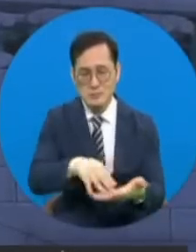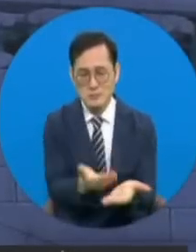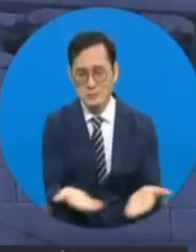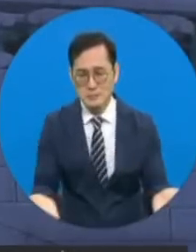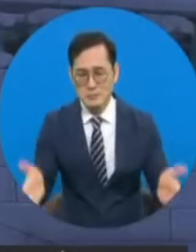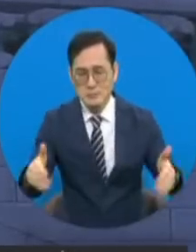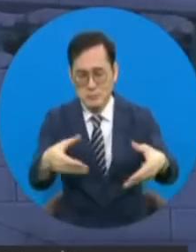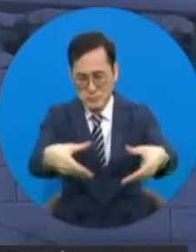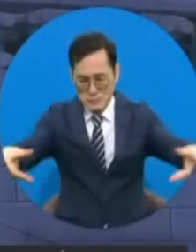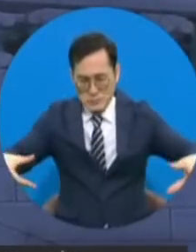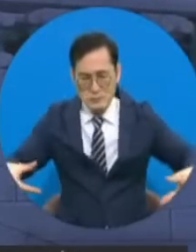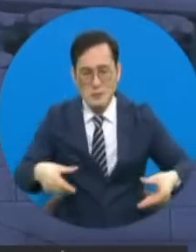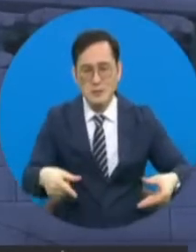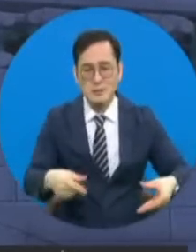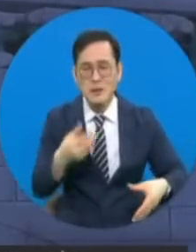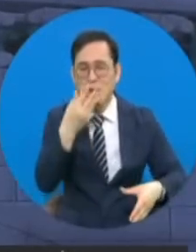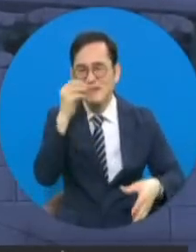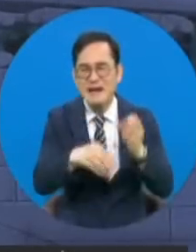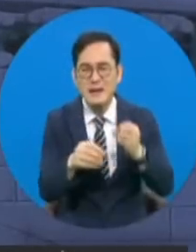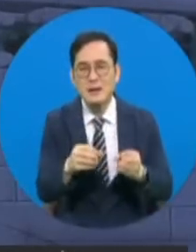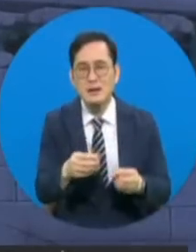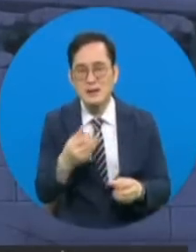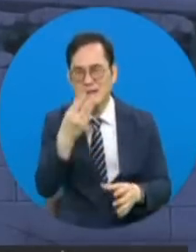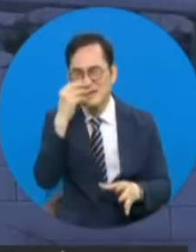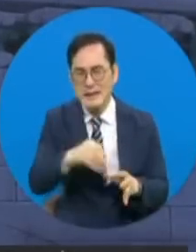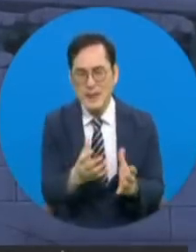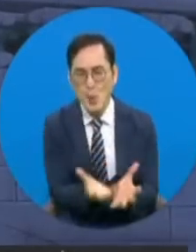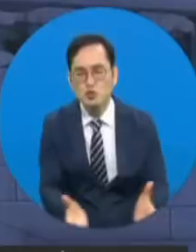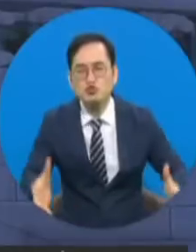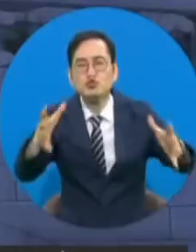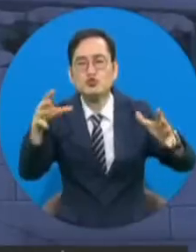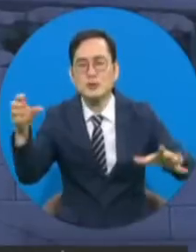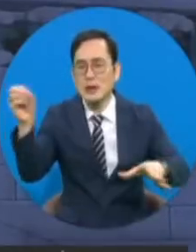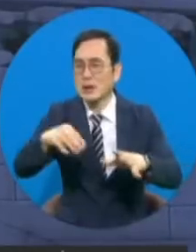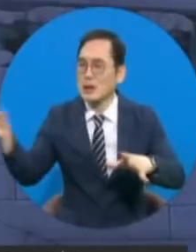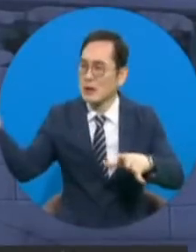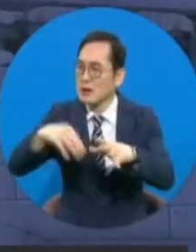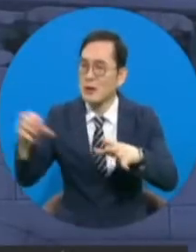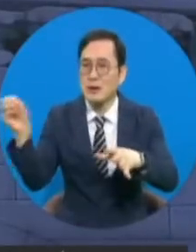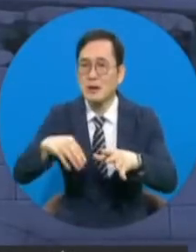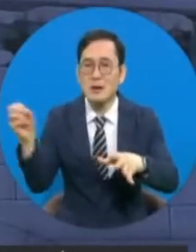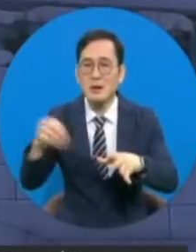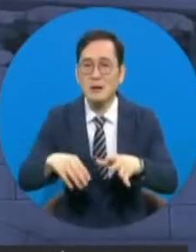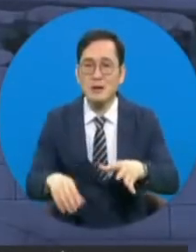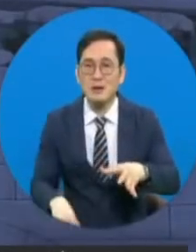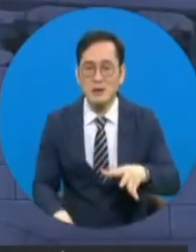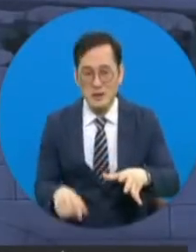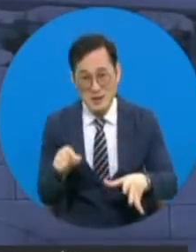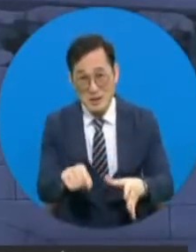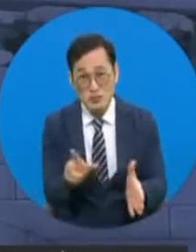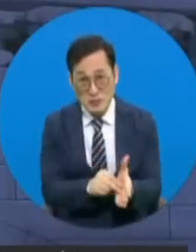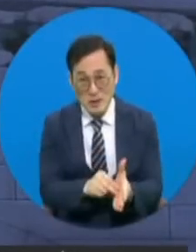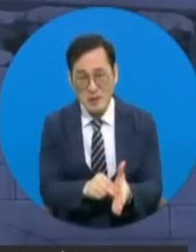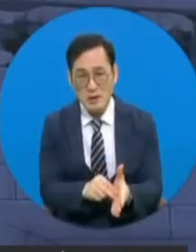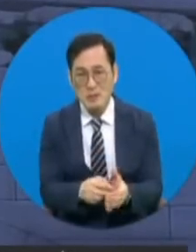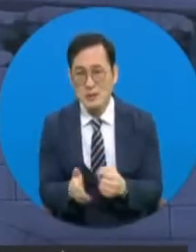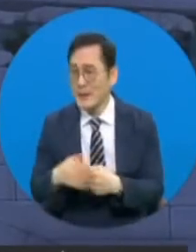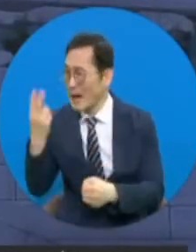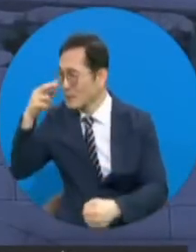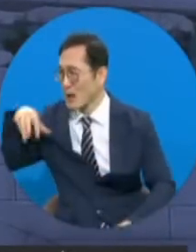의식이 없었던 건 아니냐는 비판과 논란이 불같이 난 대선에 이렇습니다 그때도 감사를 거부하고 지금도 감사는 거부하는데